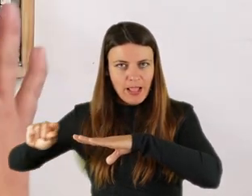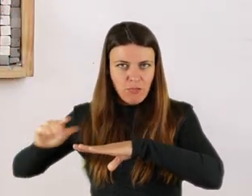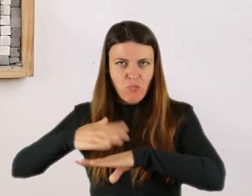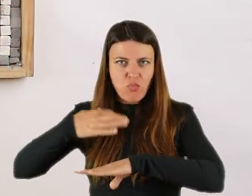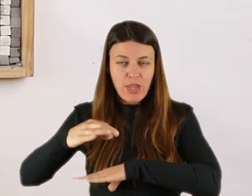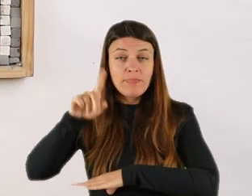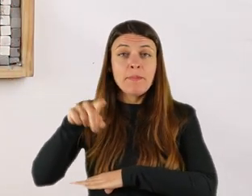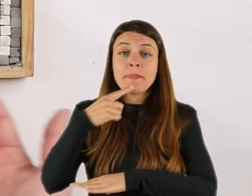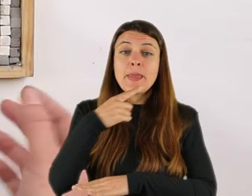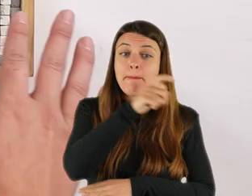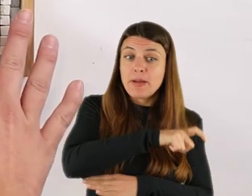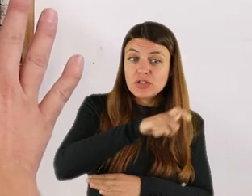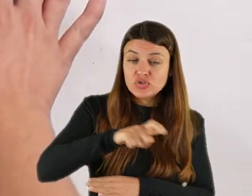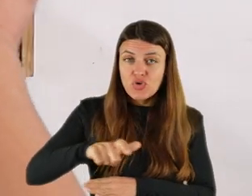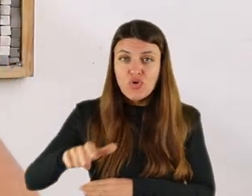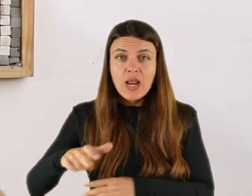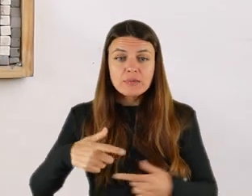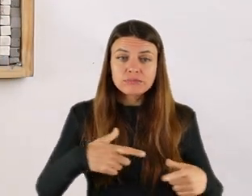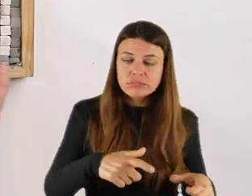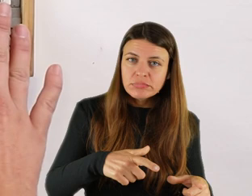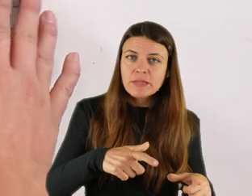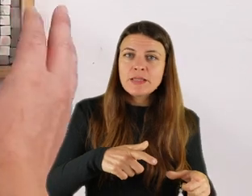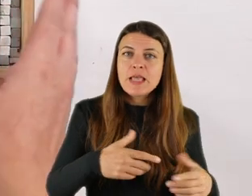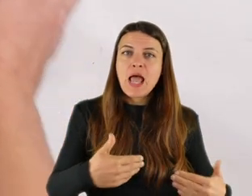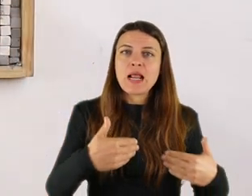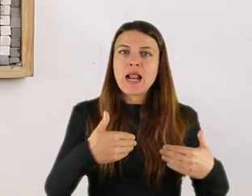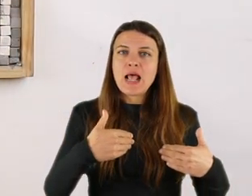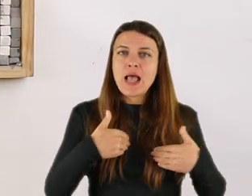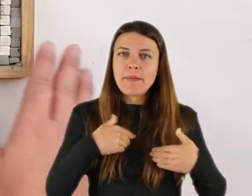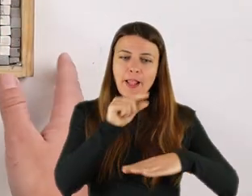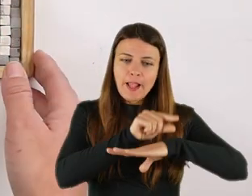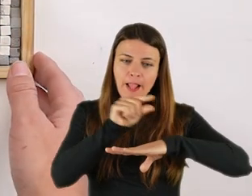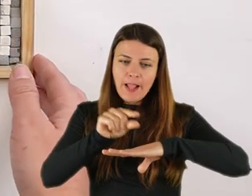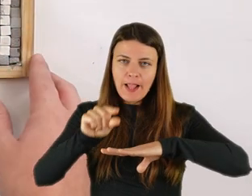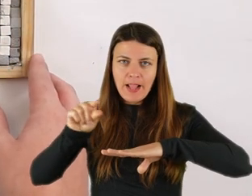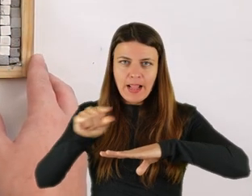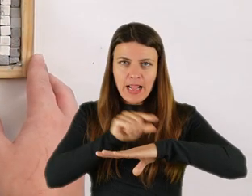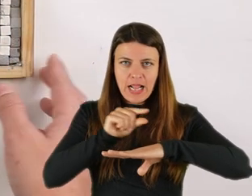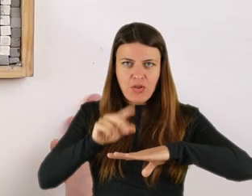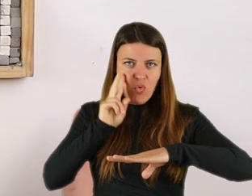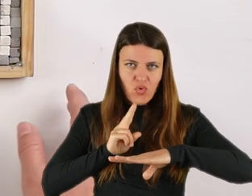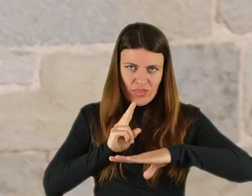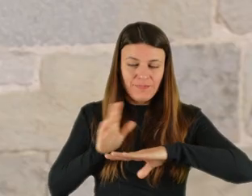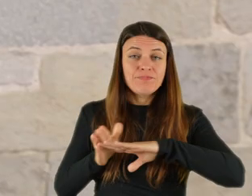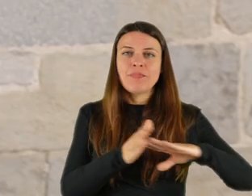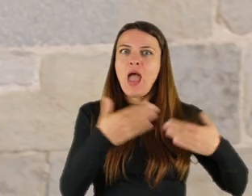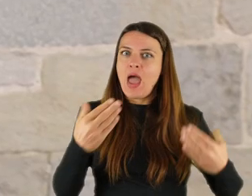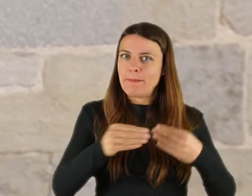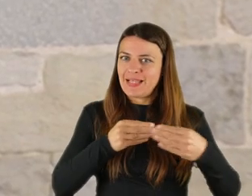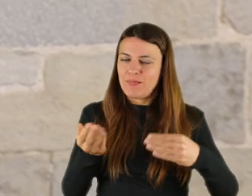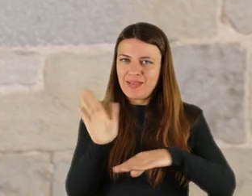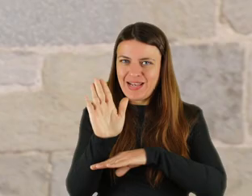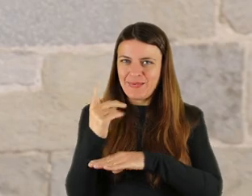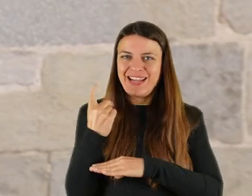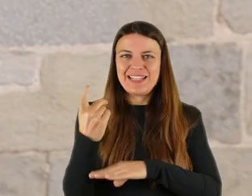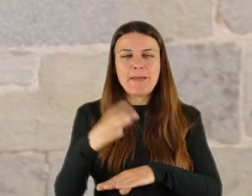persones que preparaven les tesseles i les col·locaven a la zona on tocava. I ara us presentarem els materials que necessitarem per